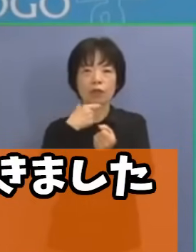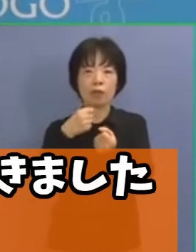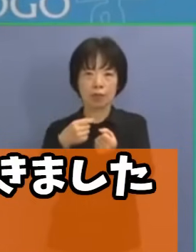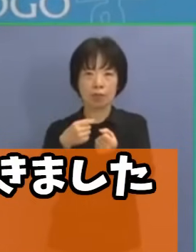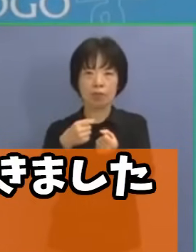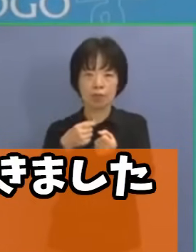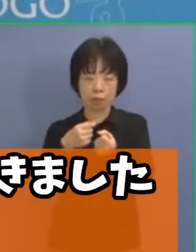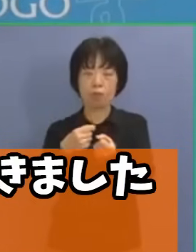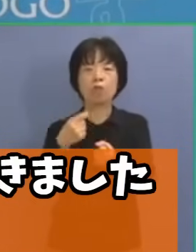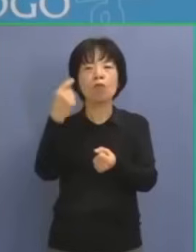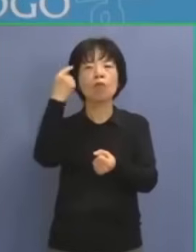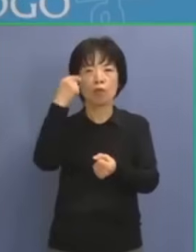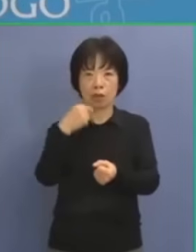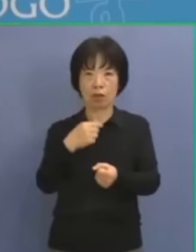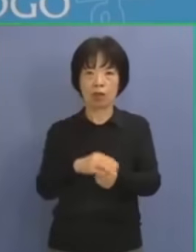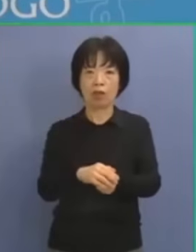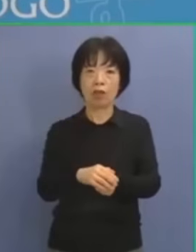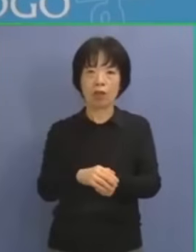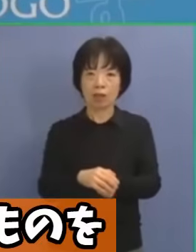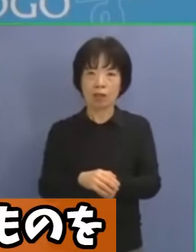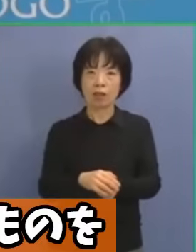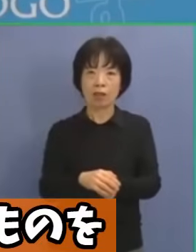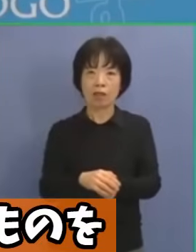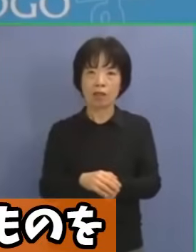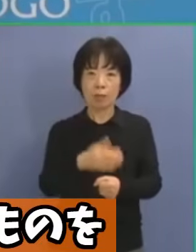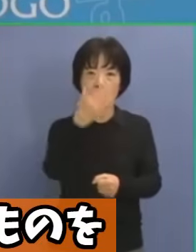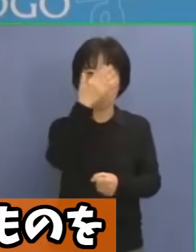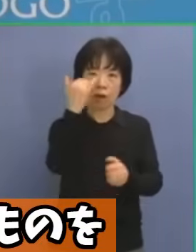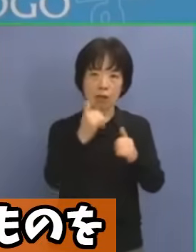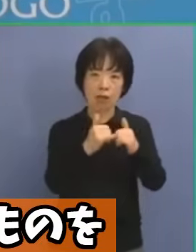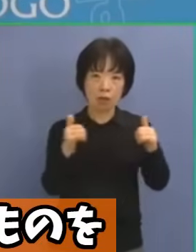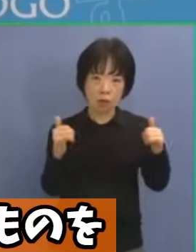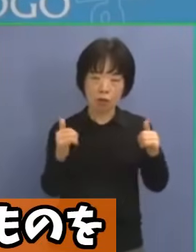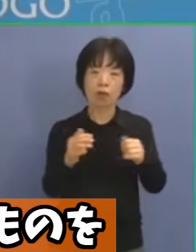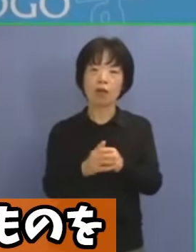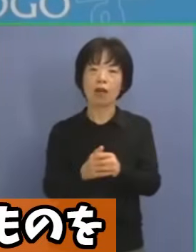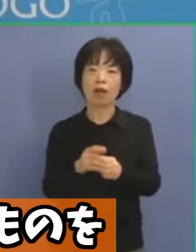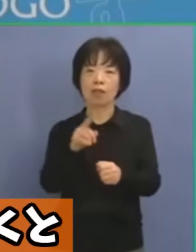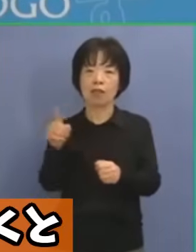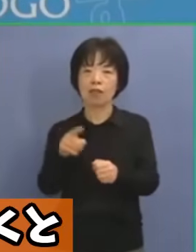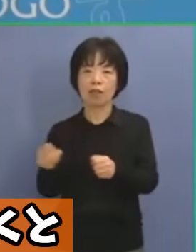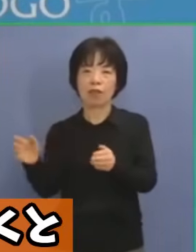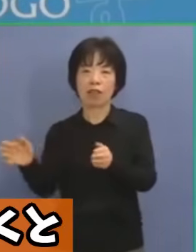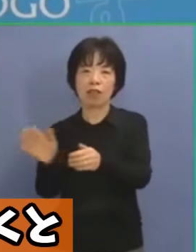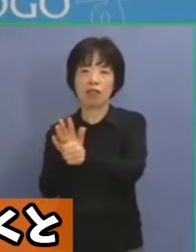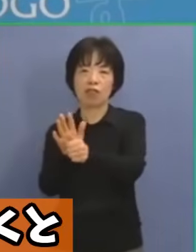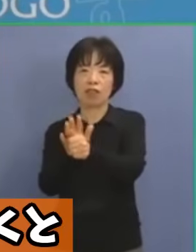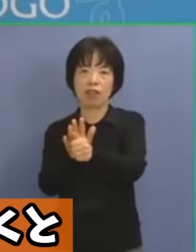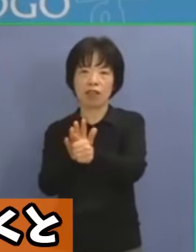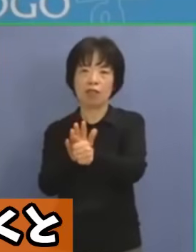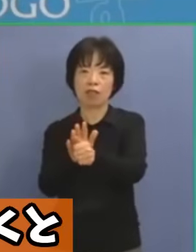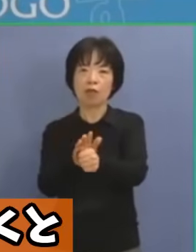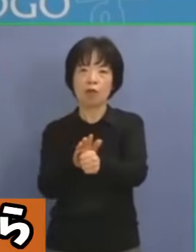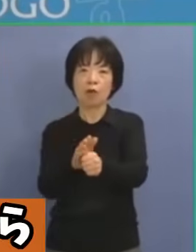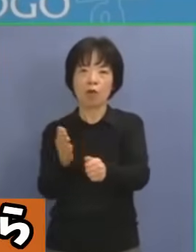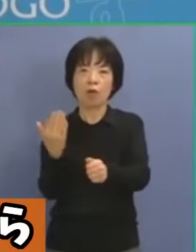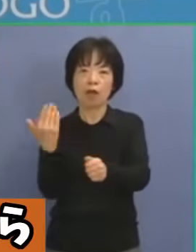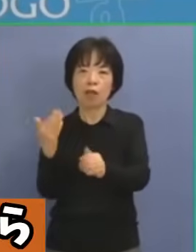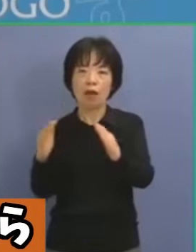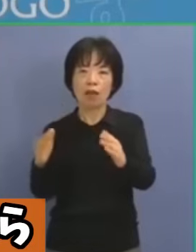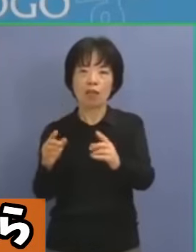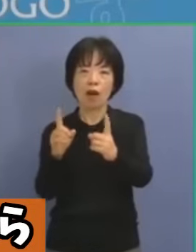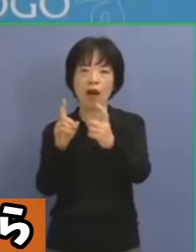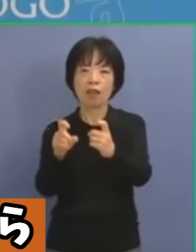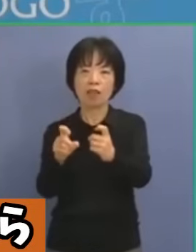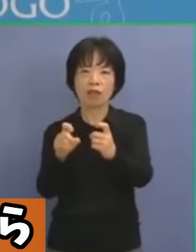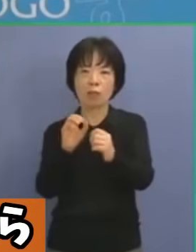させていただきましたけど、やっぱり若い世代、いわゆる Z 世代への支援策というものを、しっかり兵庫県としてやっていくと、これが